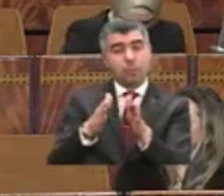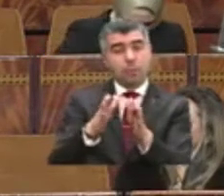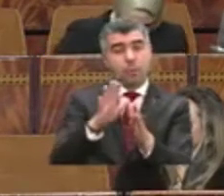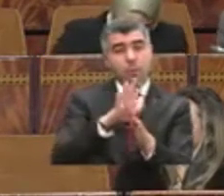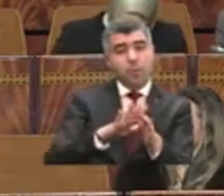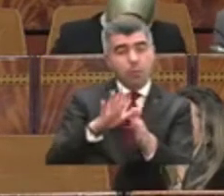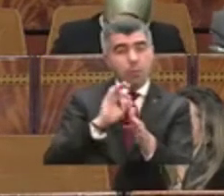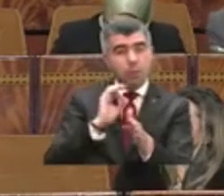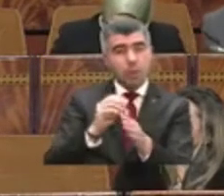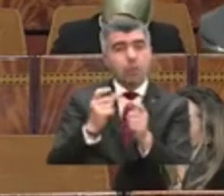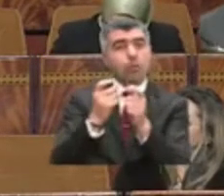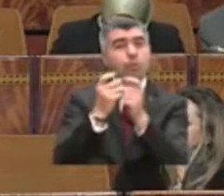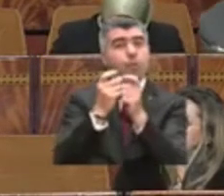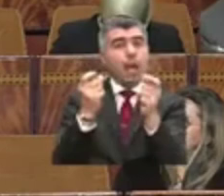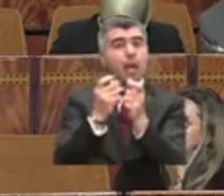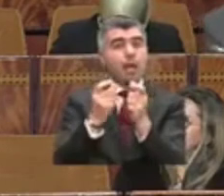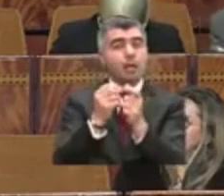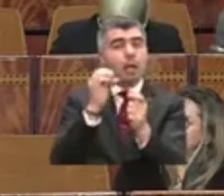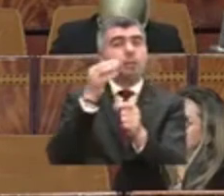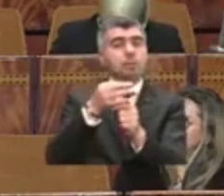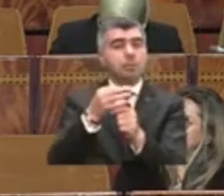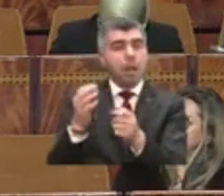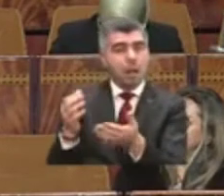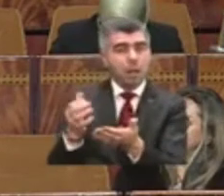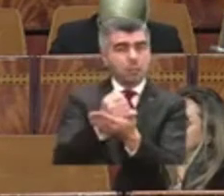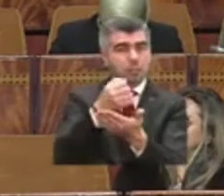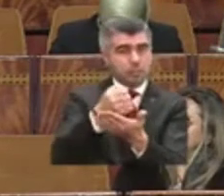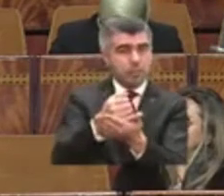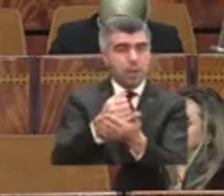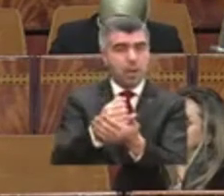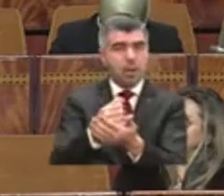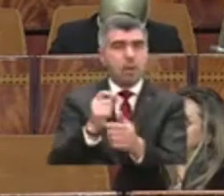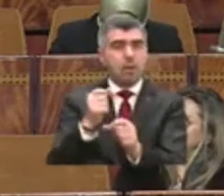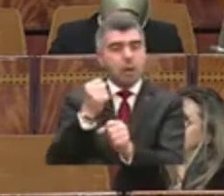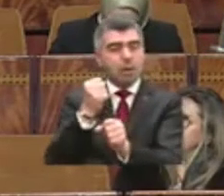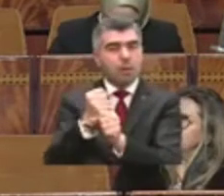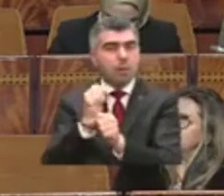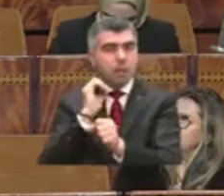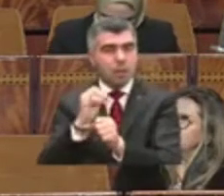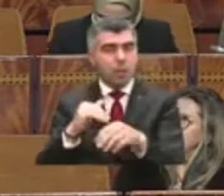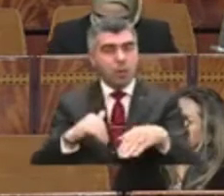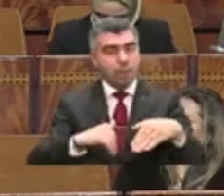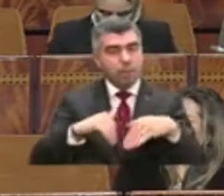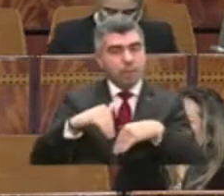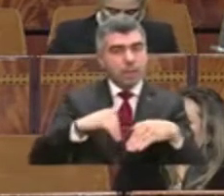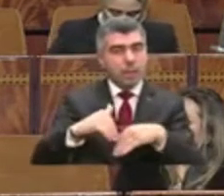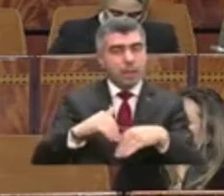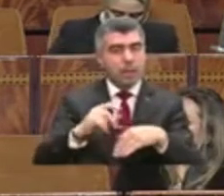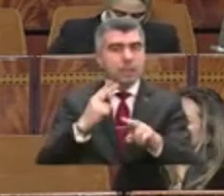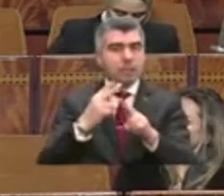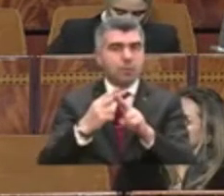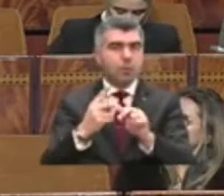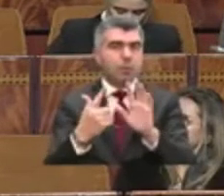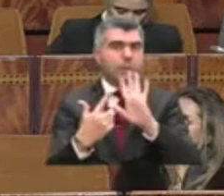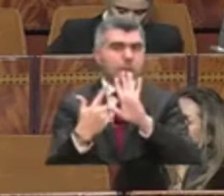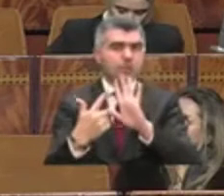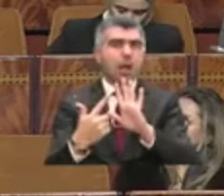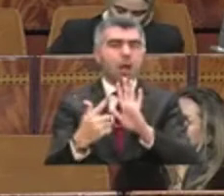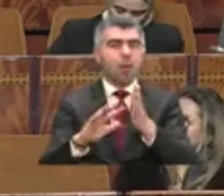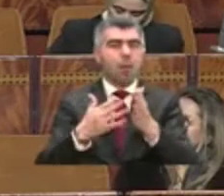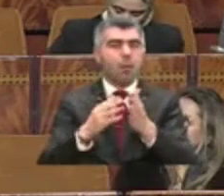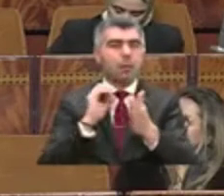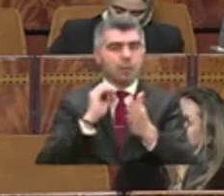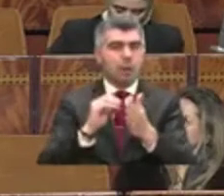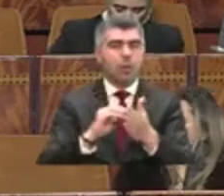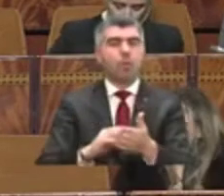سنة 2020، والطريق الإقليمية 23-27 الرابطة بين الطريق الوطنية رقم 7 وإيغود والتي تم فتح الأظرفة الخاصة